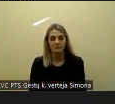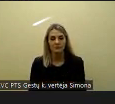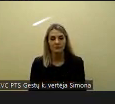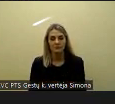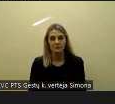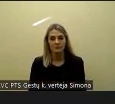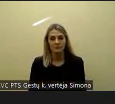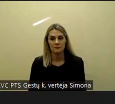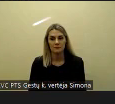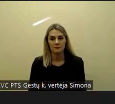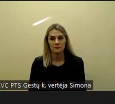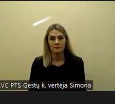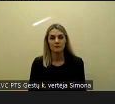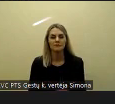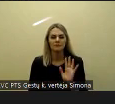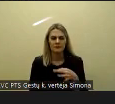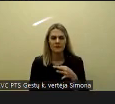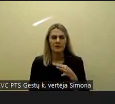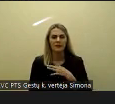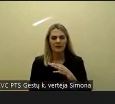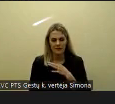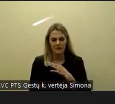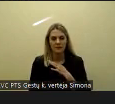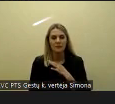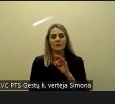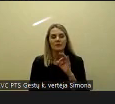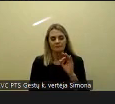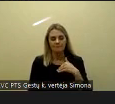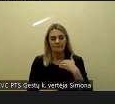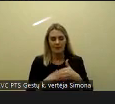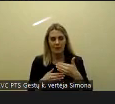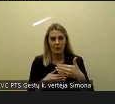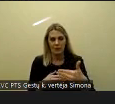paklausti. Na, tiek to. Gerai, judėkim į priekį.